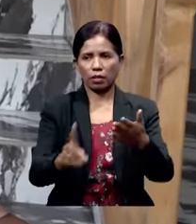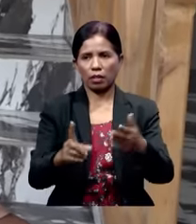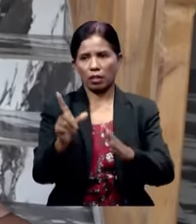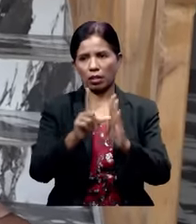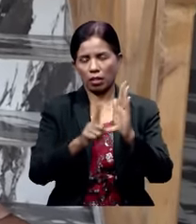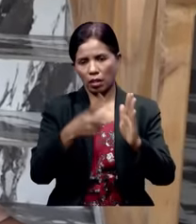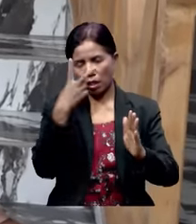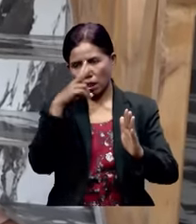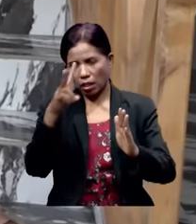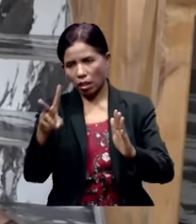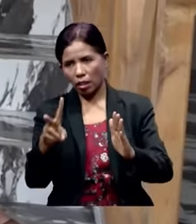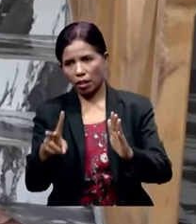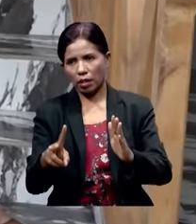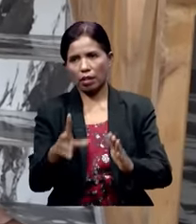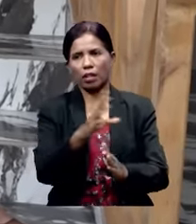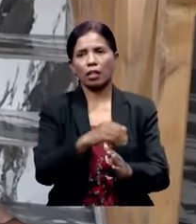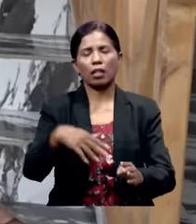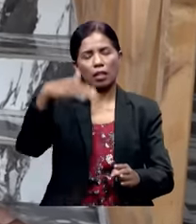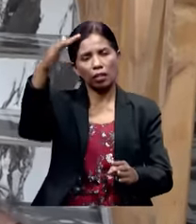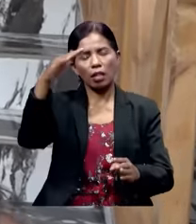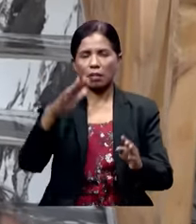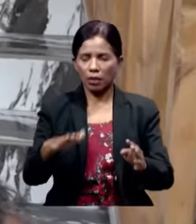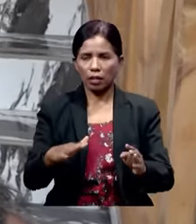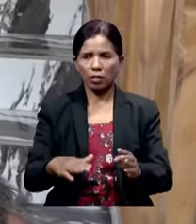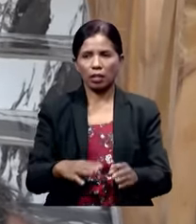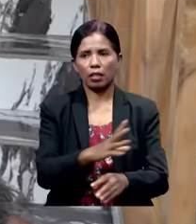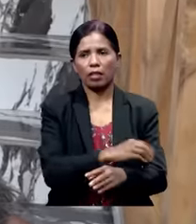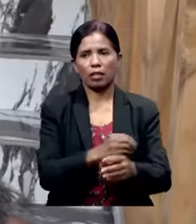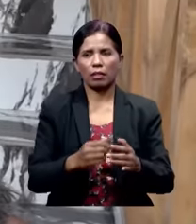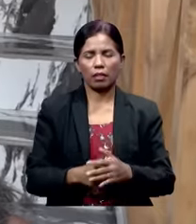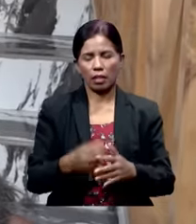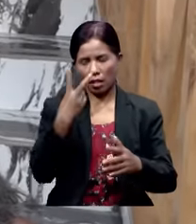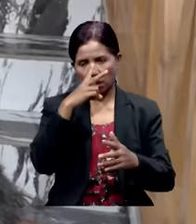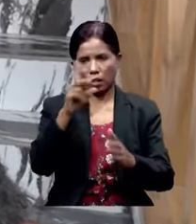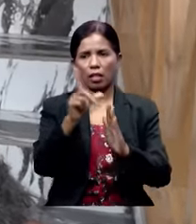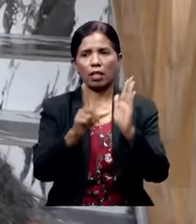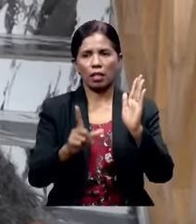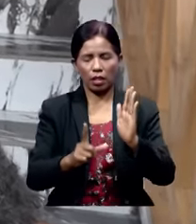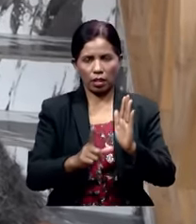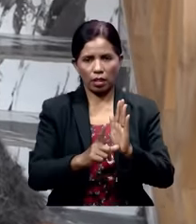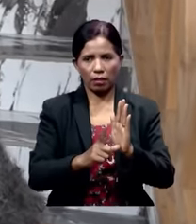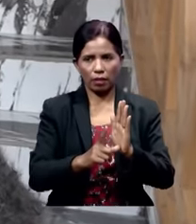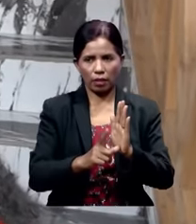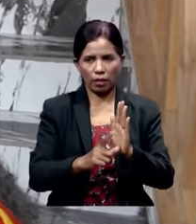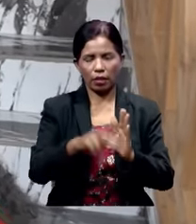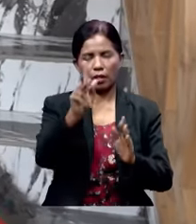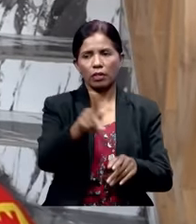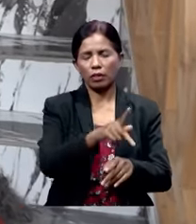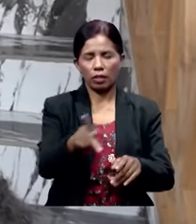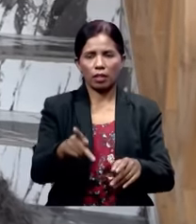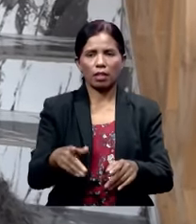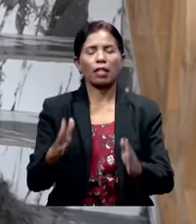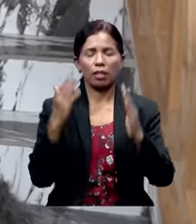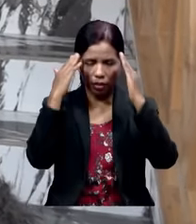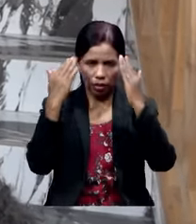ne fu ain aska ain badaka ne fuk metanga fuk mutinga o ne katolika islamka